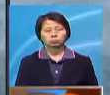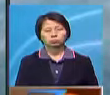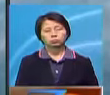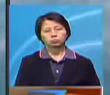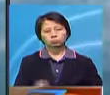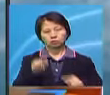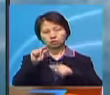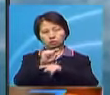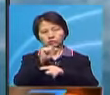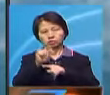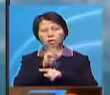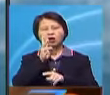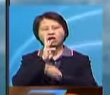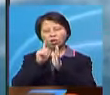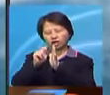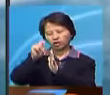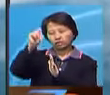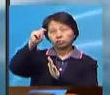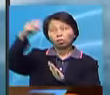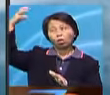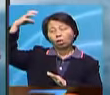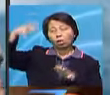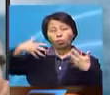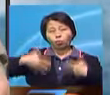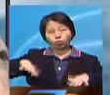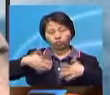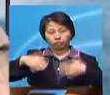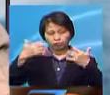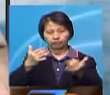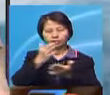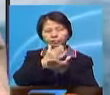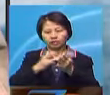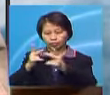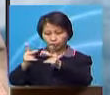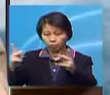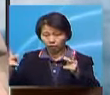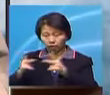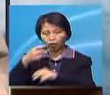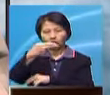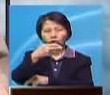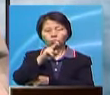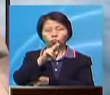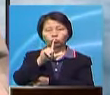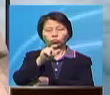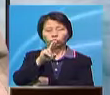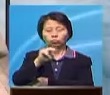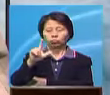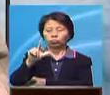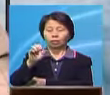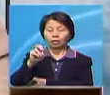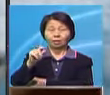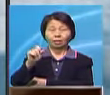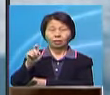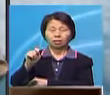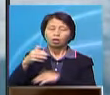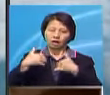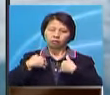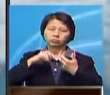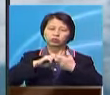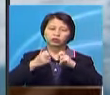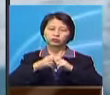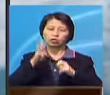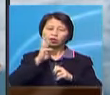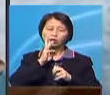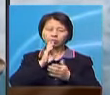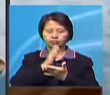Berikutan penggunaan air yang tinggi semasa cuaca panas ketika ini, beberapa kawasan di Hulu Langat dijangka mengalami gangguan bekalan